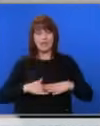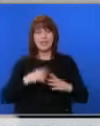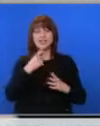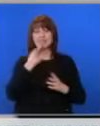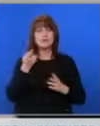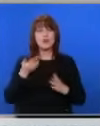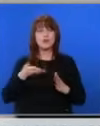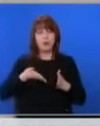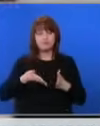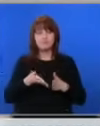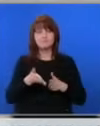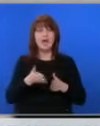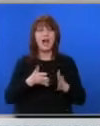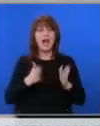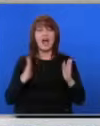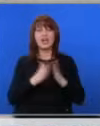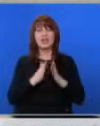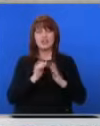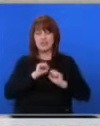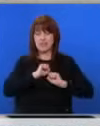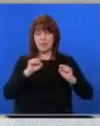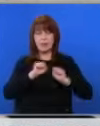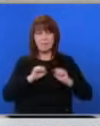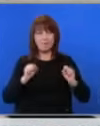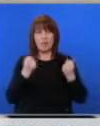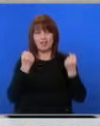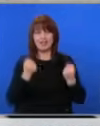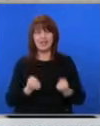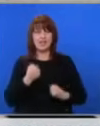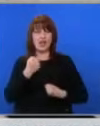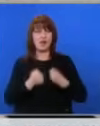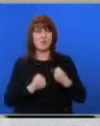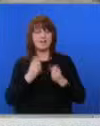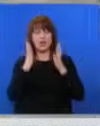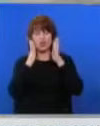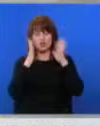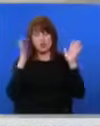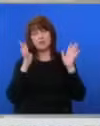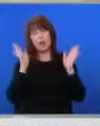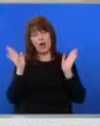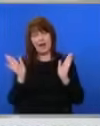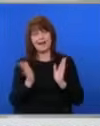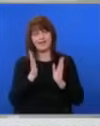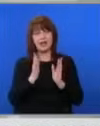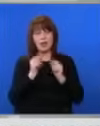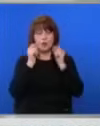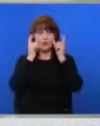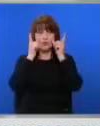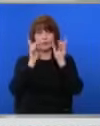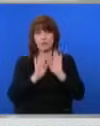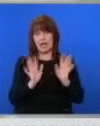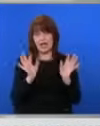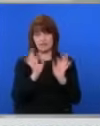като минават, къщите се напукат. Пука се и оставете шума вече. По чудо не е станало